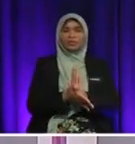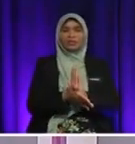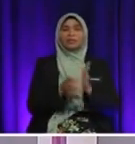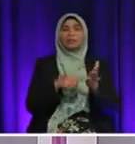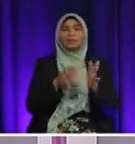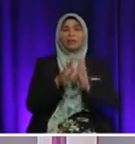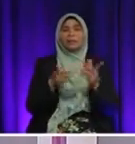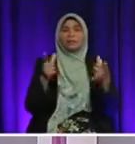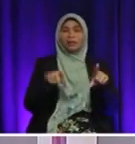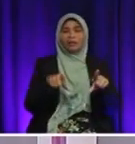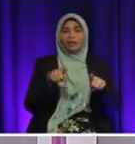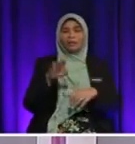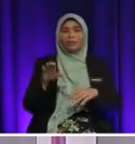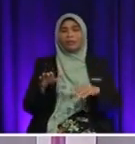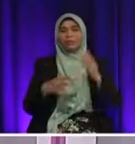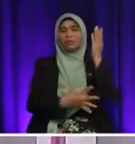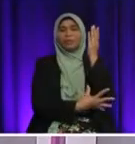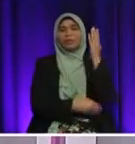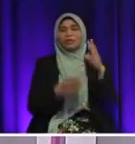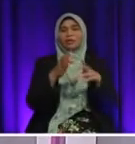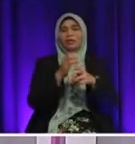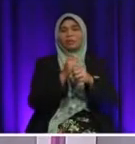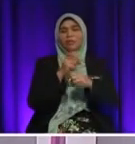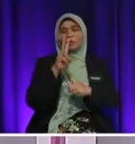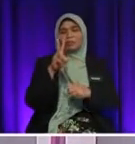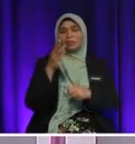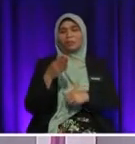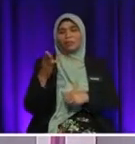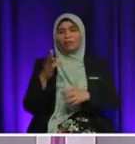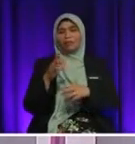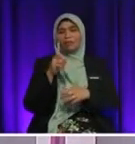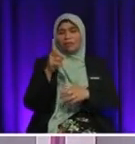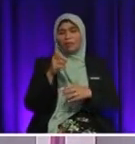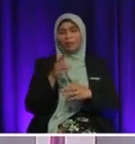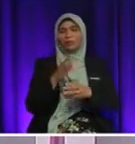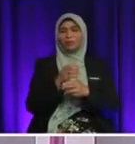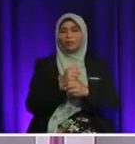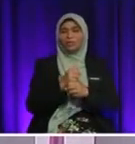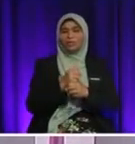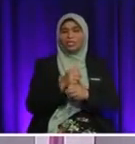apa yang berlaku? Budak miskin dapat dua-dua barang. Dapat apa? Dapat cincin satu, dapat tongkat.